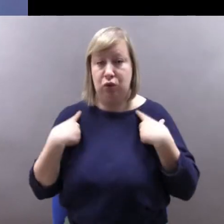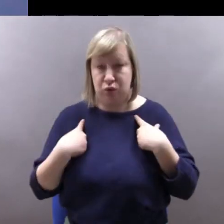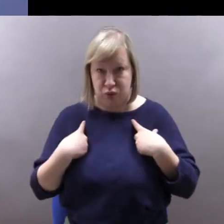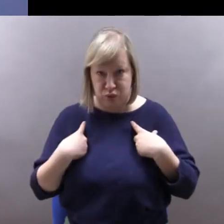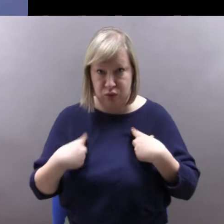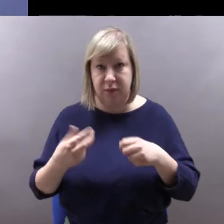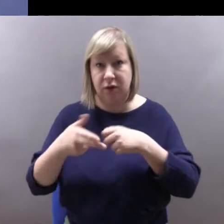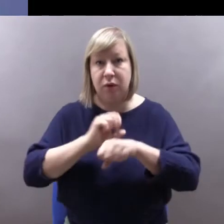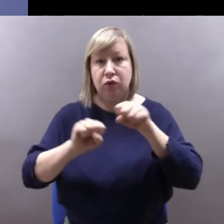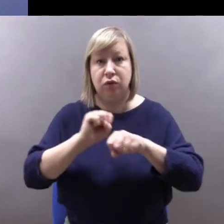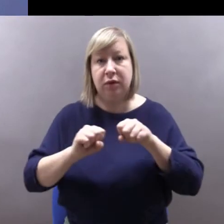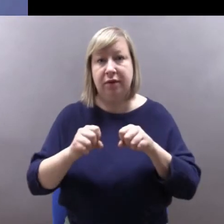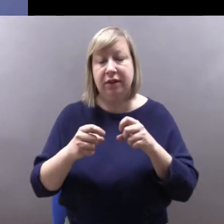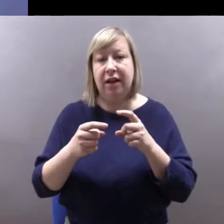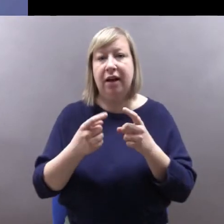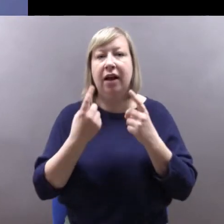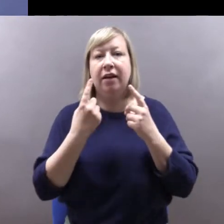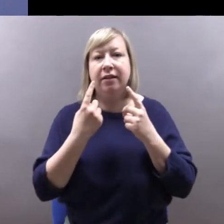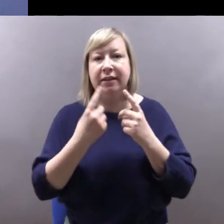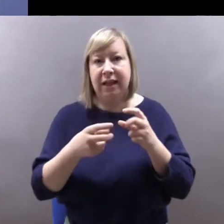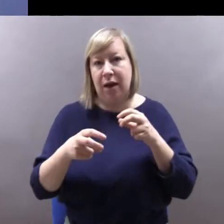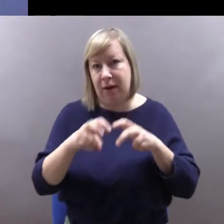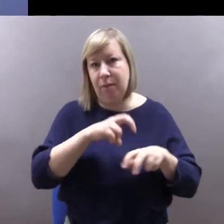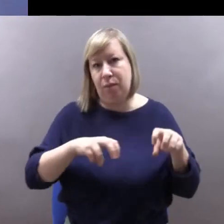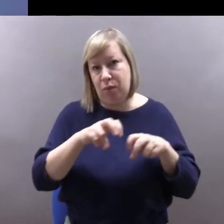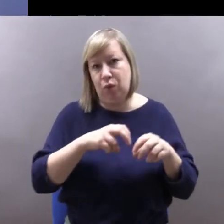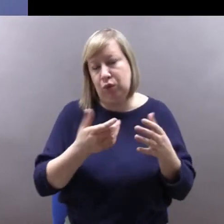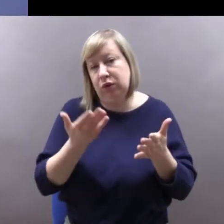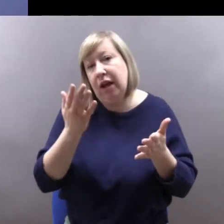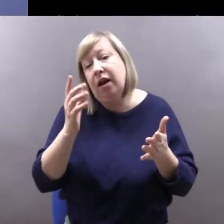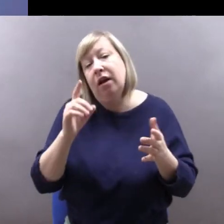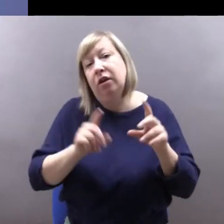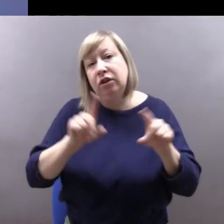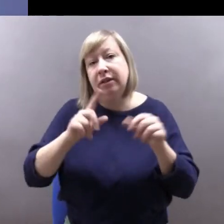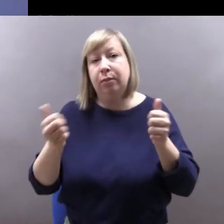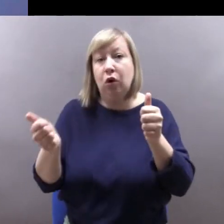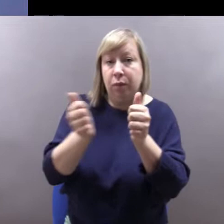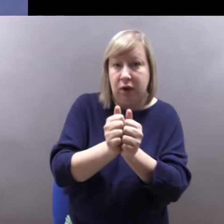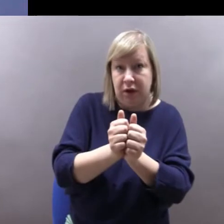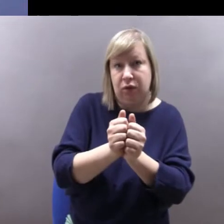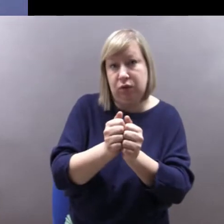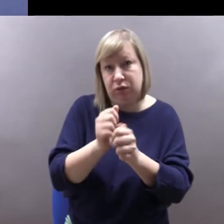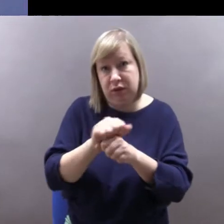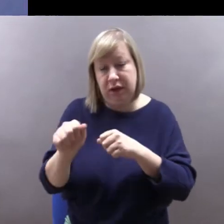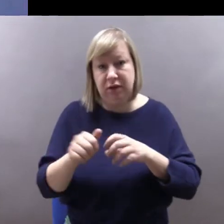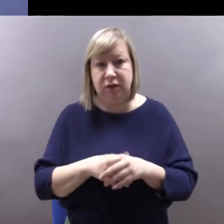z opiekunem. To jest też jeszcze, wiesz, jakaś tam pomoc w tej